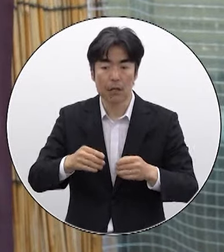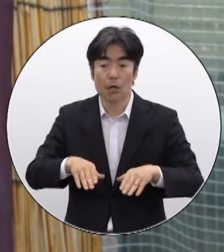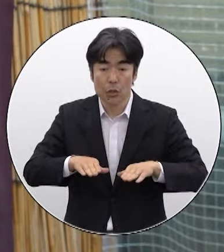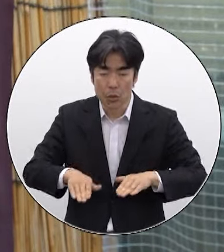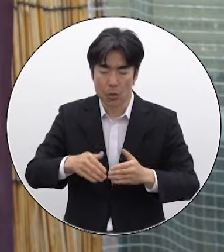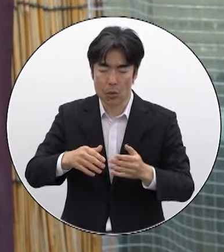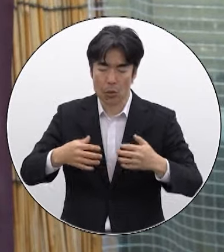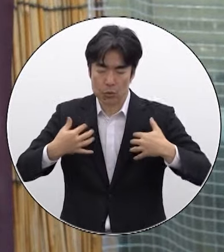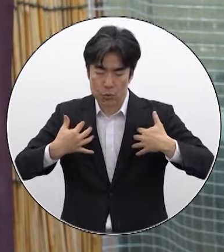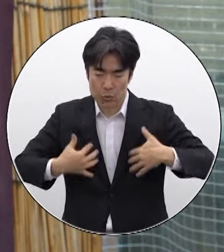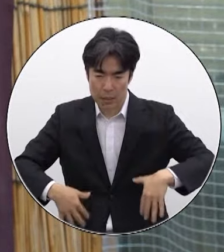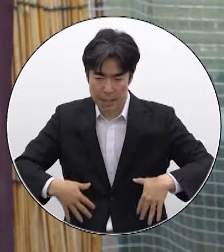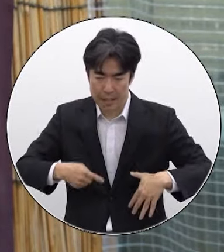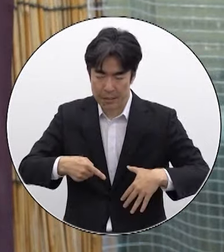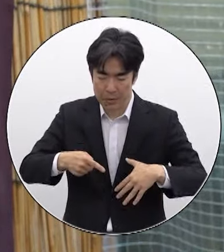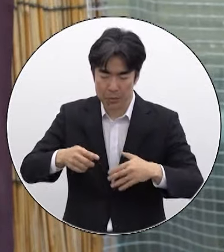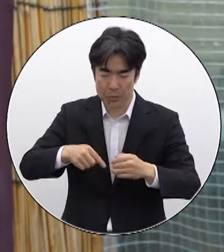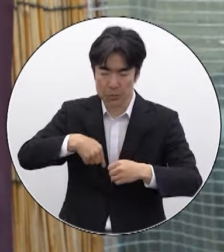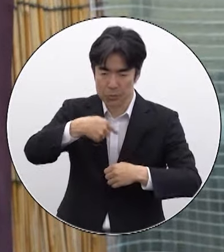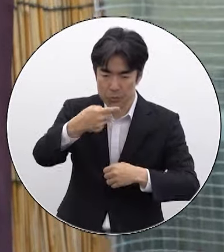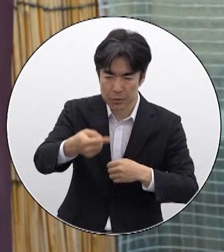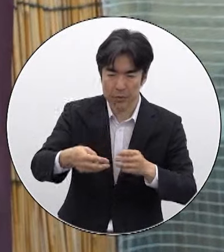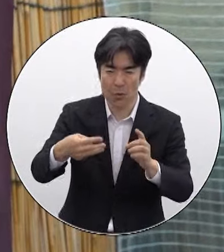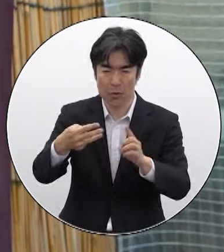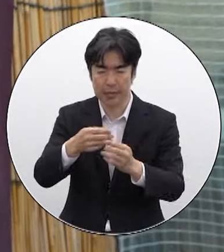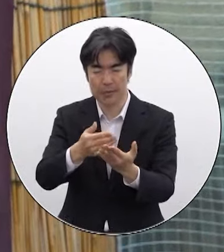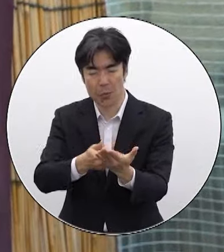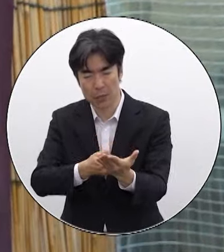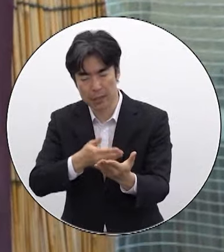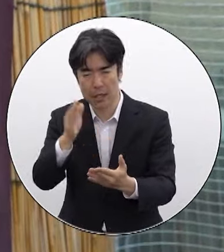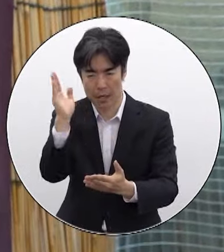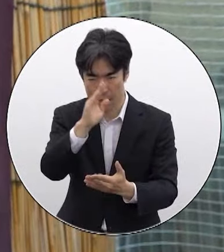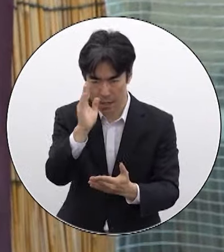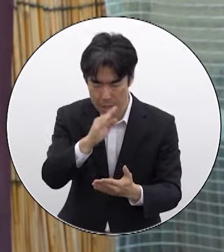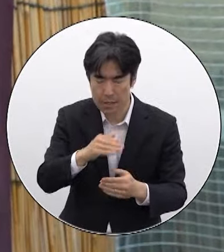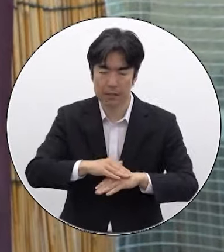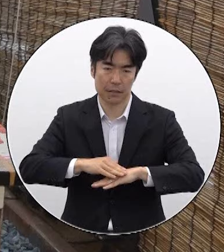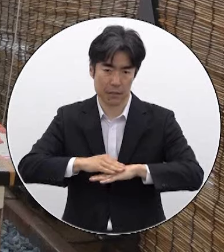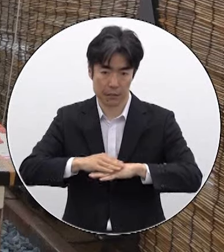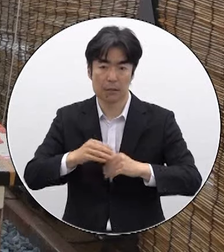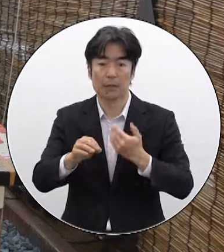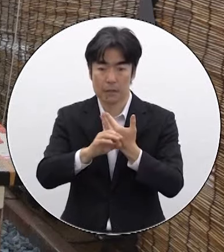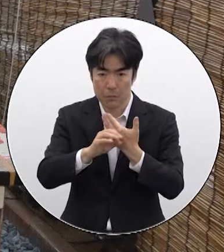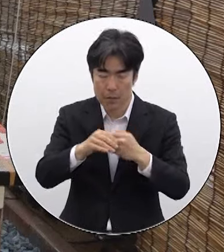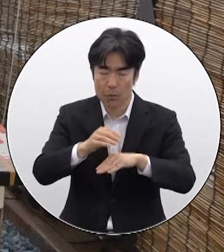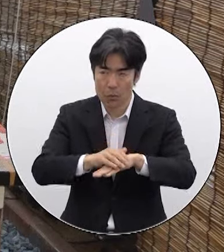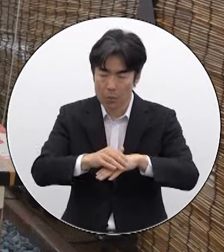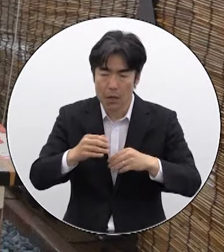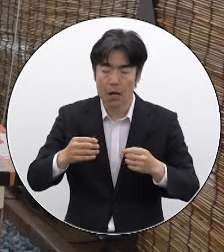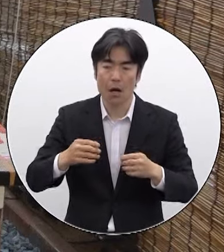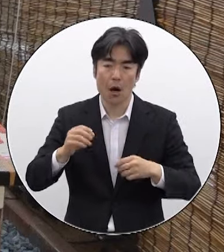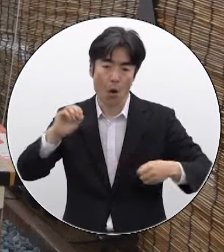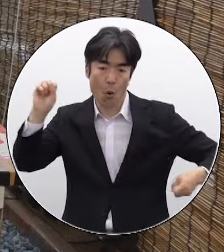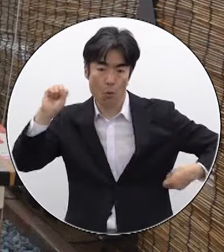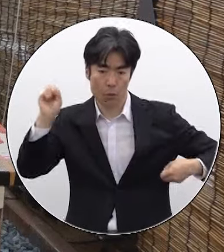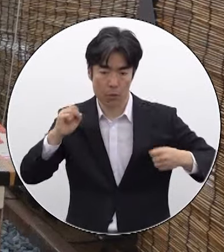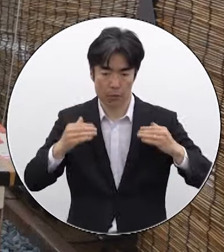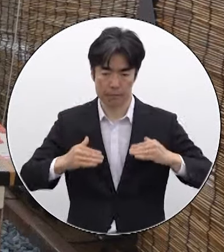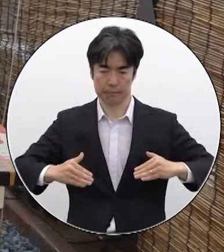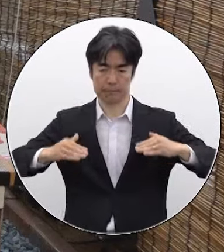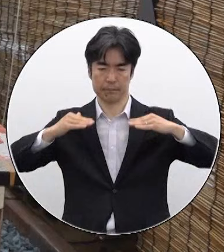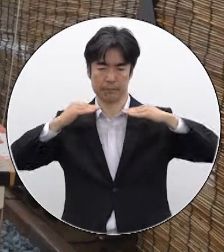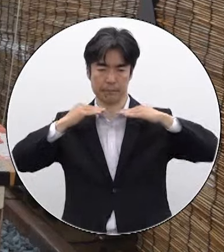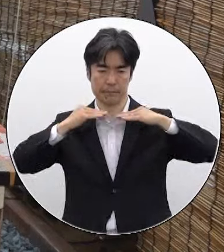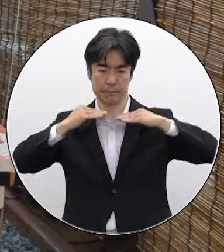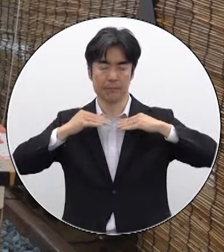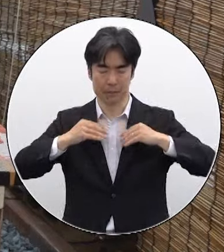をこう残さない、次の日に残さないというのがやっぱり結構大事だと思うんですよ、はい。お風呂にしっかり浸かって、湯船に浸か